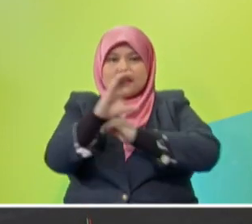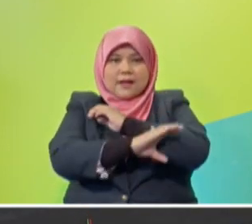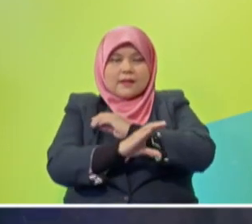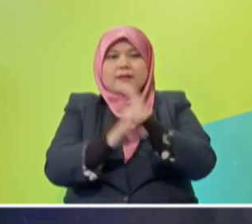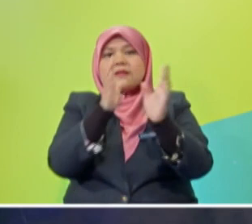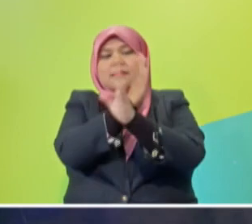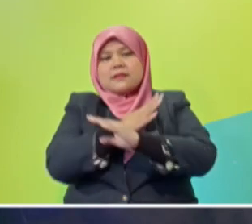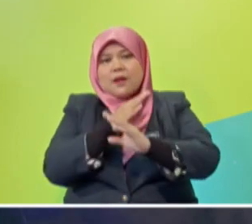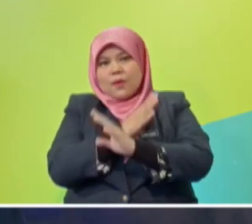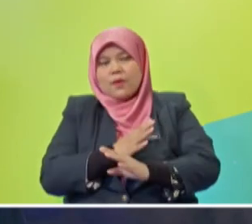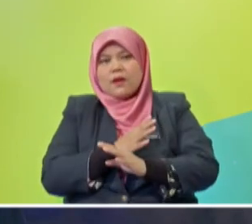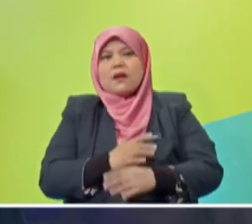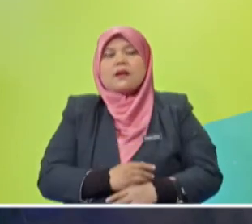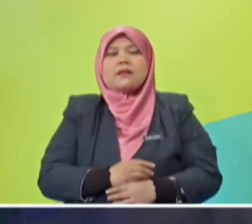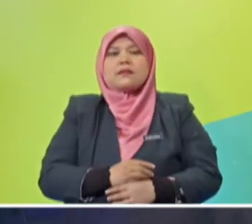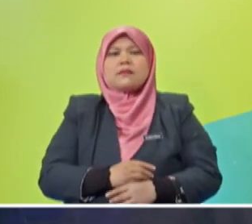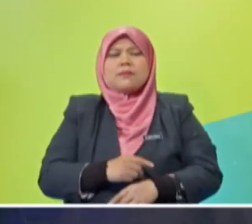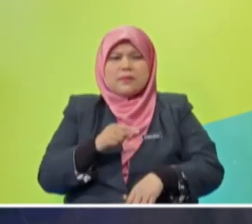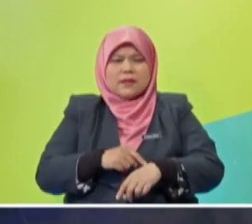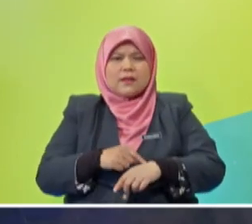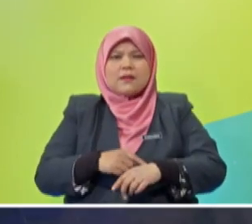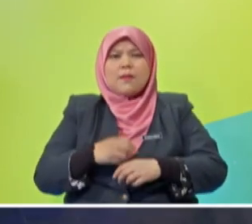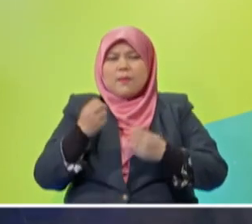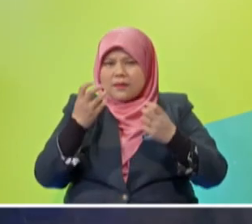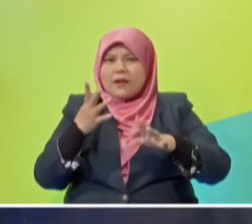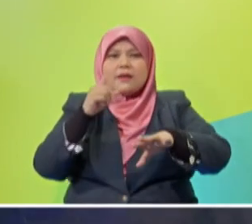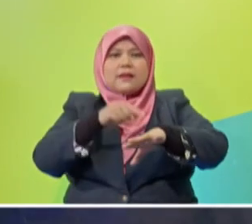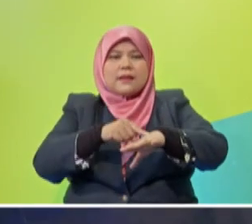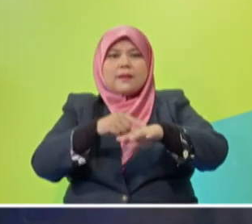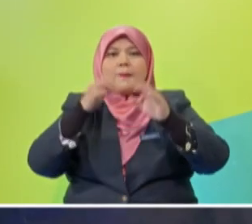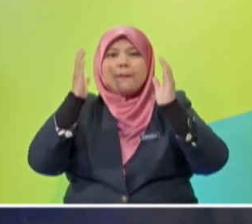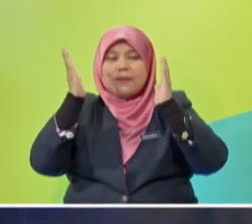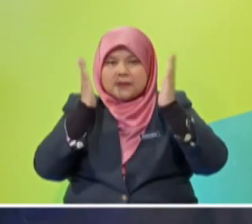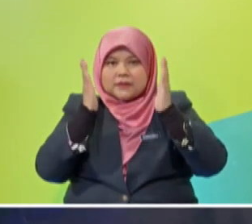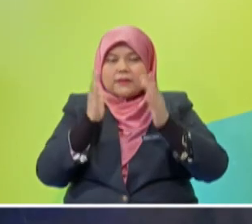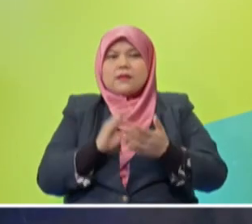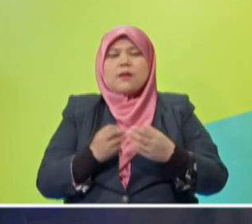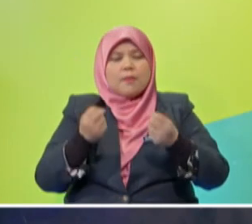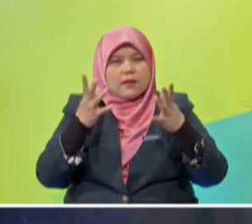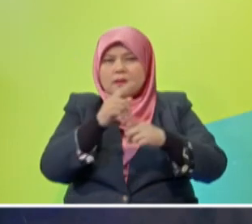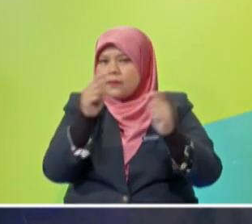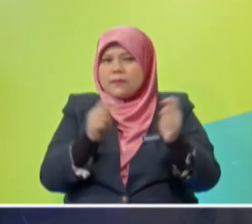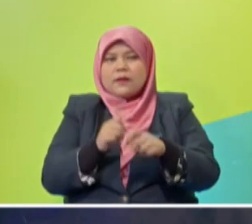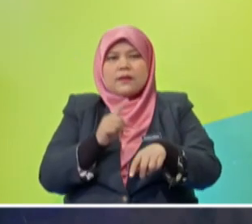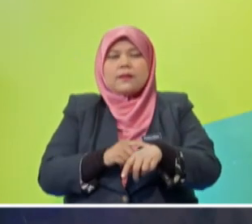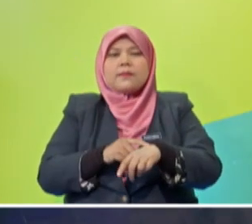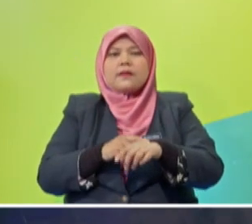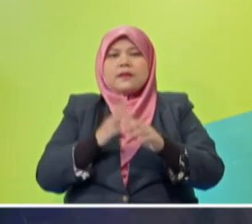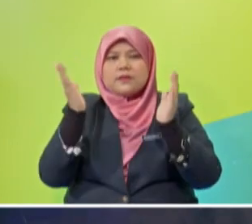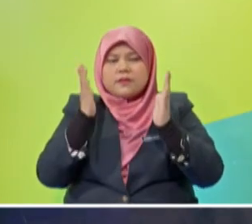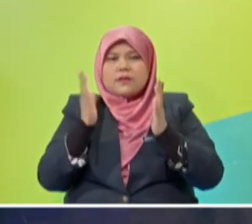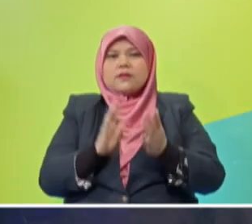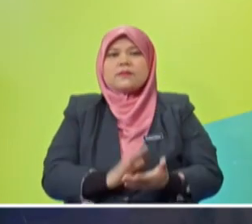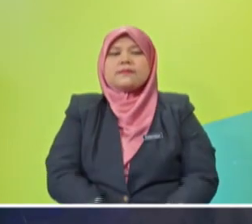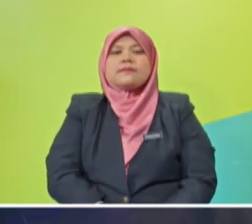lokasi yang terkenal di Malaysia. Sebenarnya banyak lagi sebenarnya lokasi-lokasi yang sangat terkenal untuk aktiviti pelancongan.